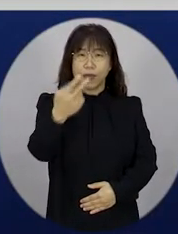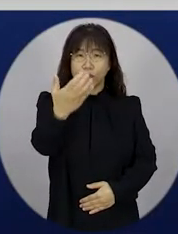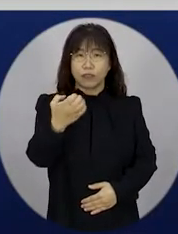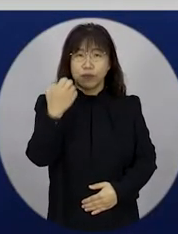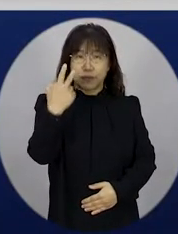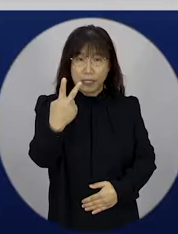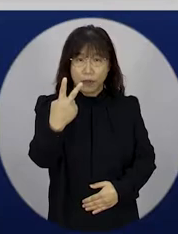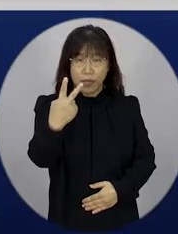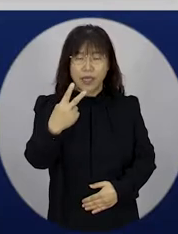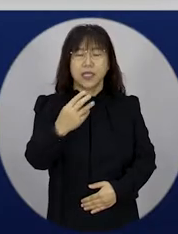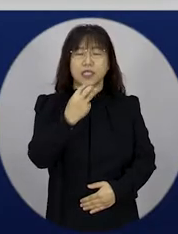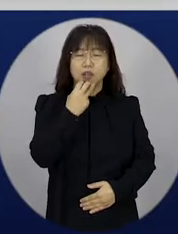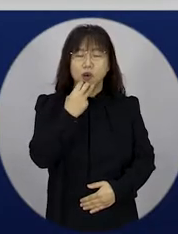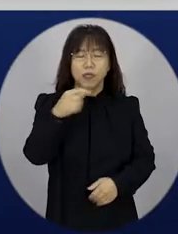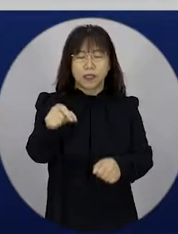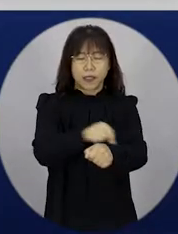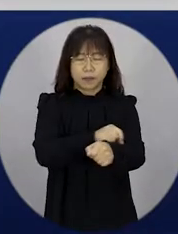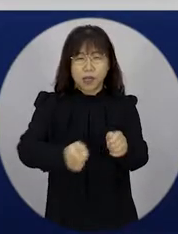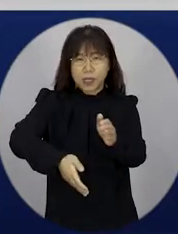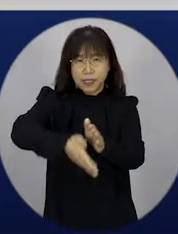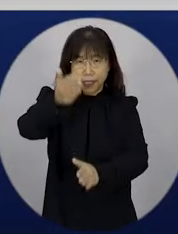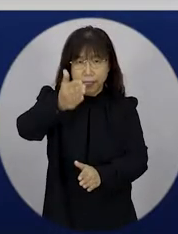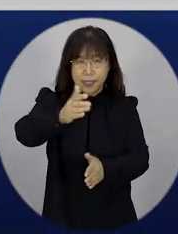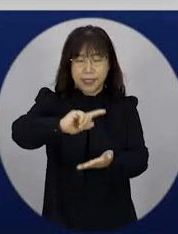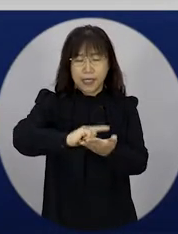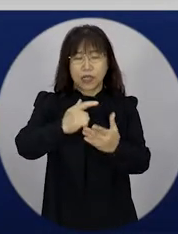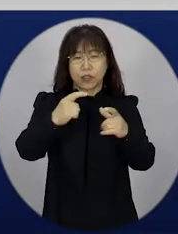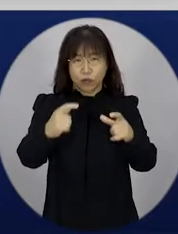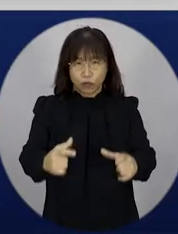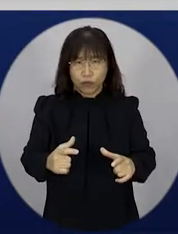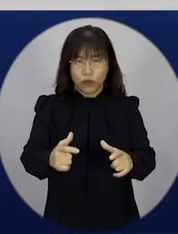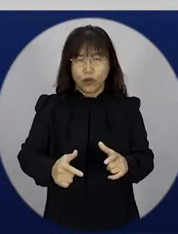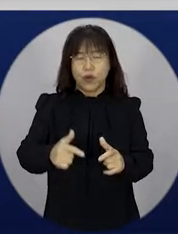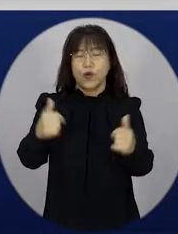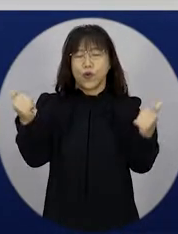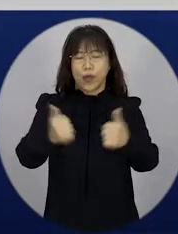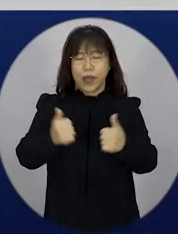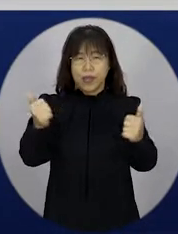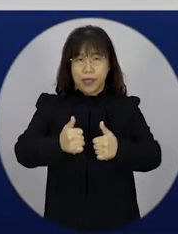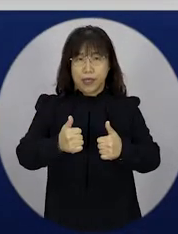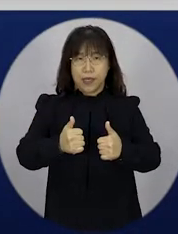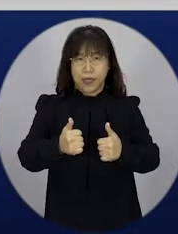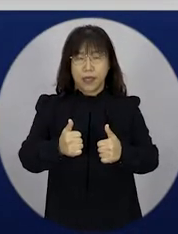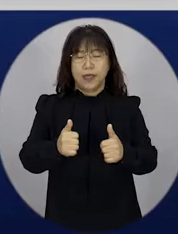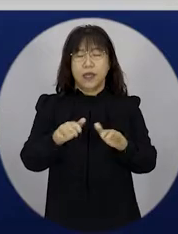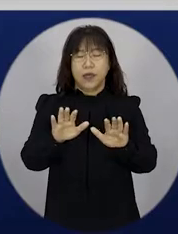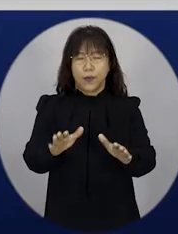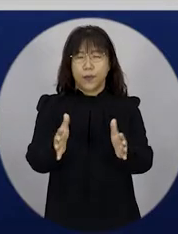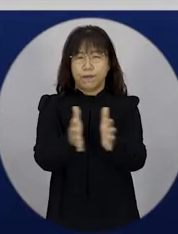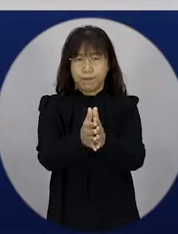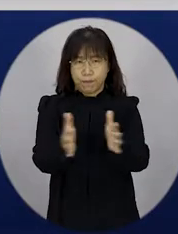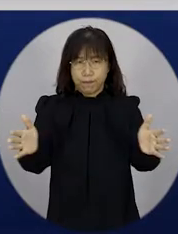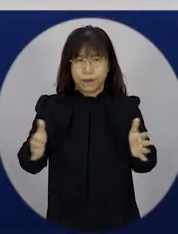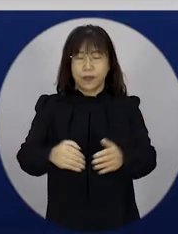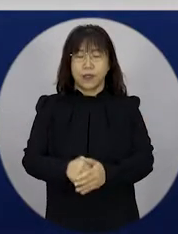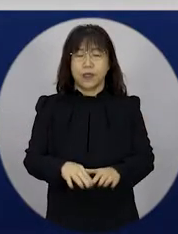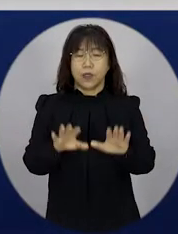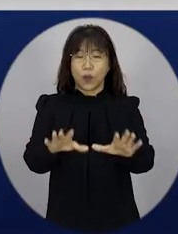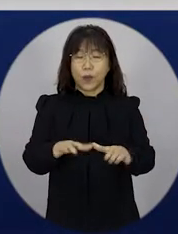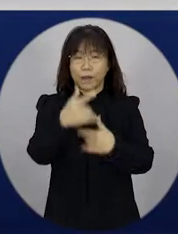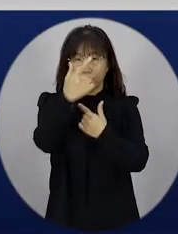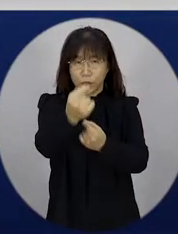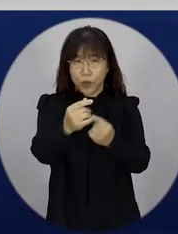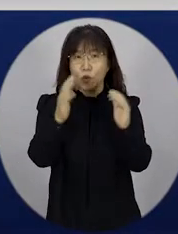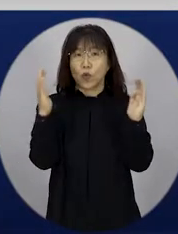제292회 서울특별시 강서구의회 제2차 정례회가 지난 15일 제1차 본회의로 개회했습니다.